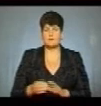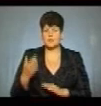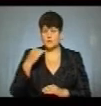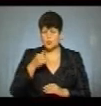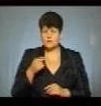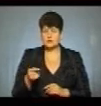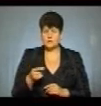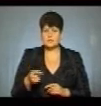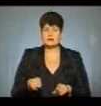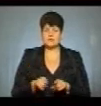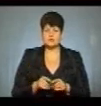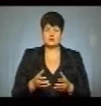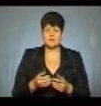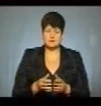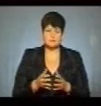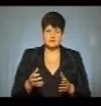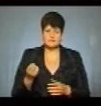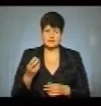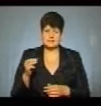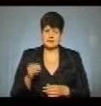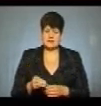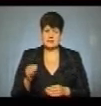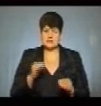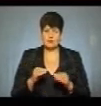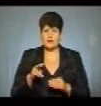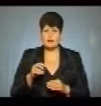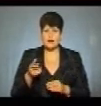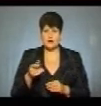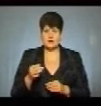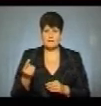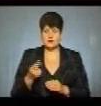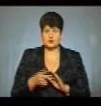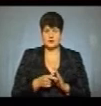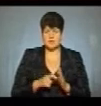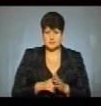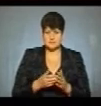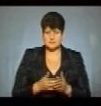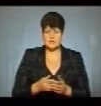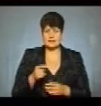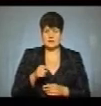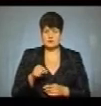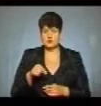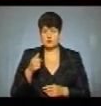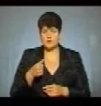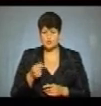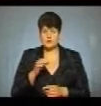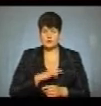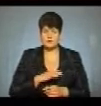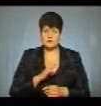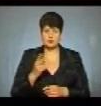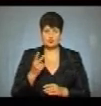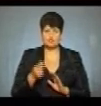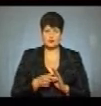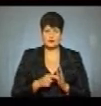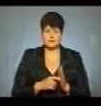року Тернопільщина також отримала понад 12 тисяч наборів «Лего» для першокласників, каже Ганна Зварич. Ними цього року користуватимуться